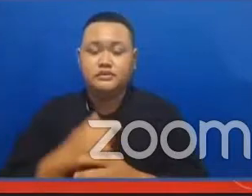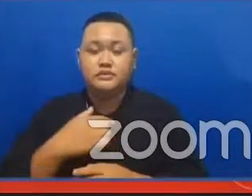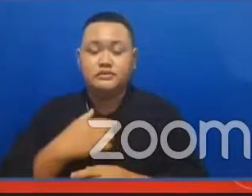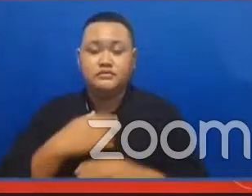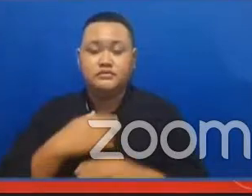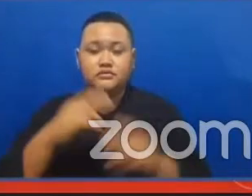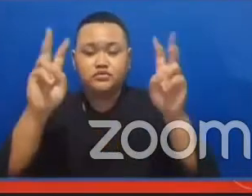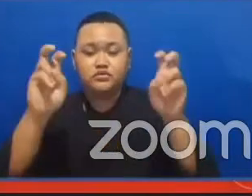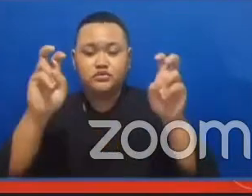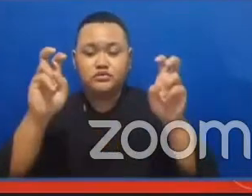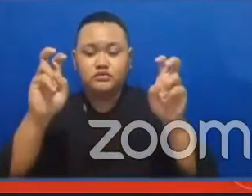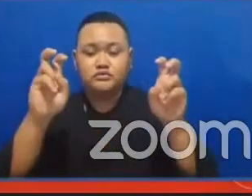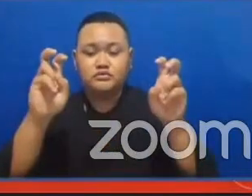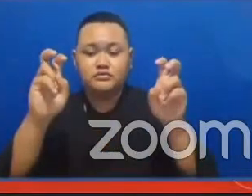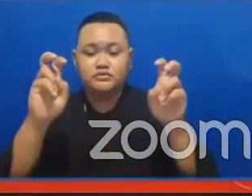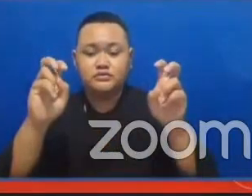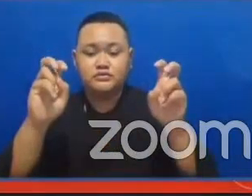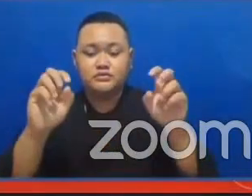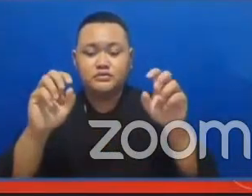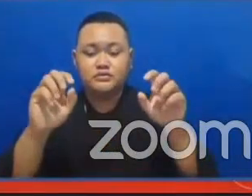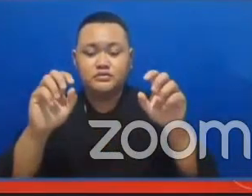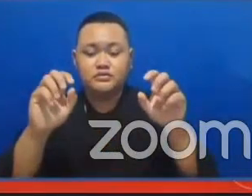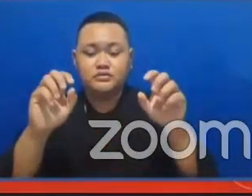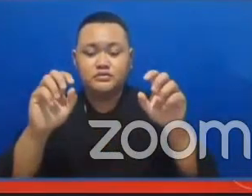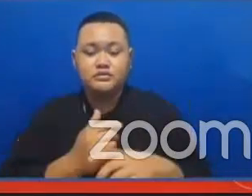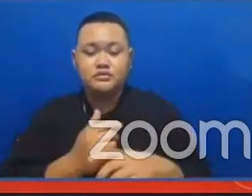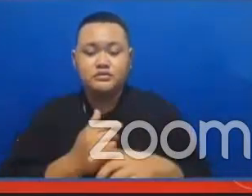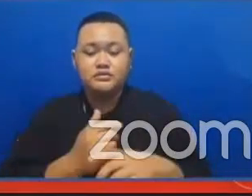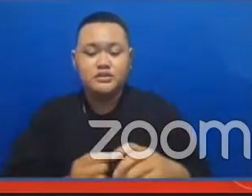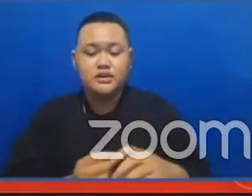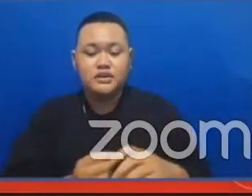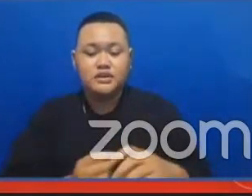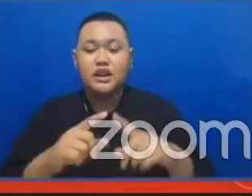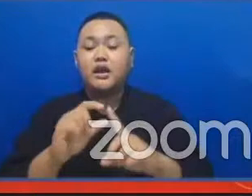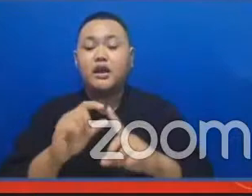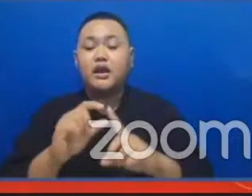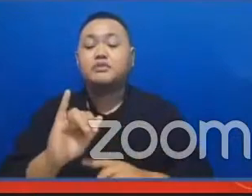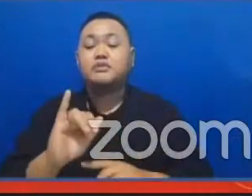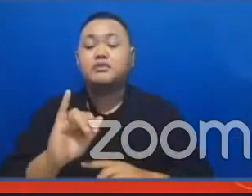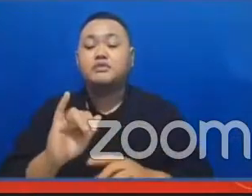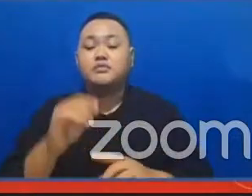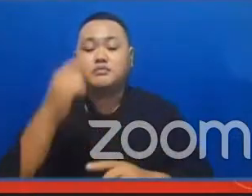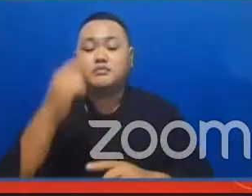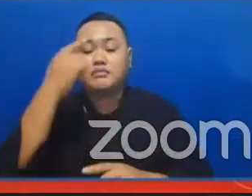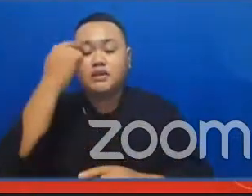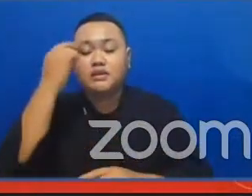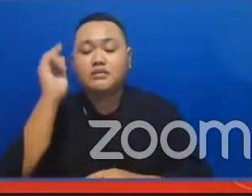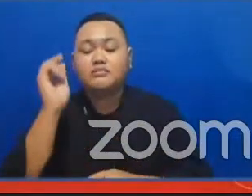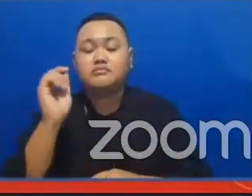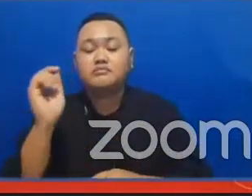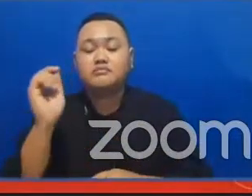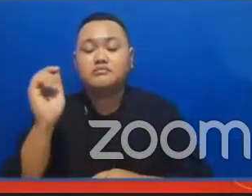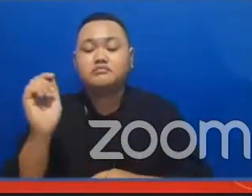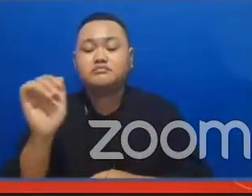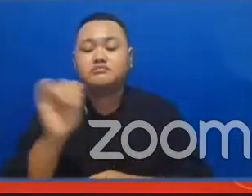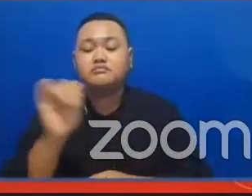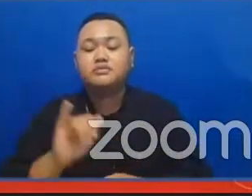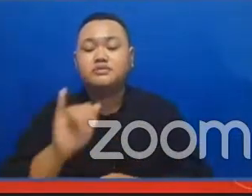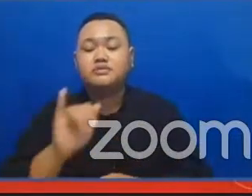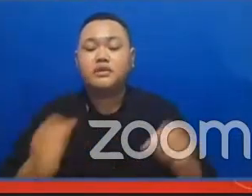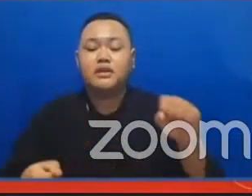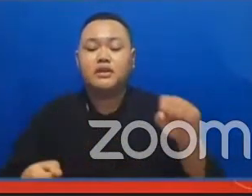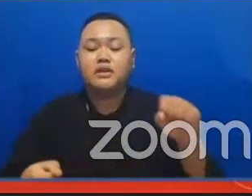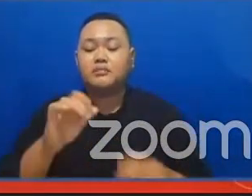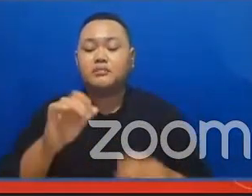judul Nyalakan Abi Belajar bersama Lab Maya pada portal Rumah Belajar. Sebetulnya materi